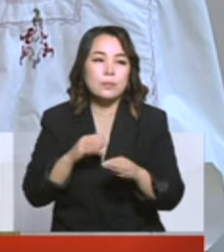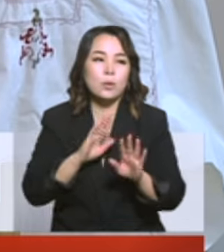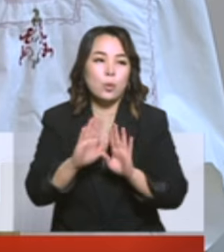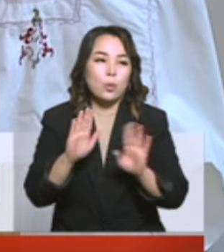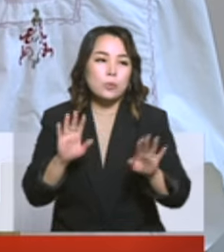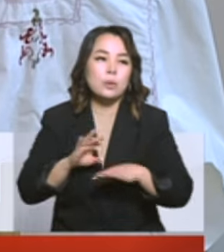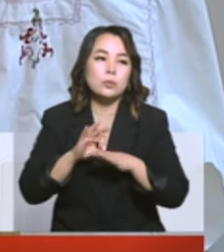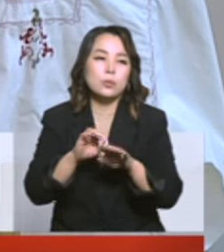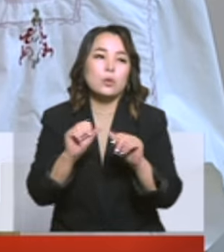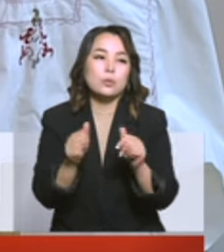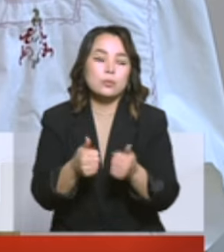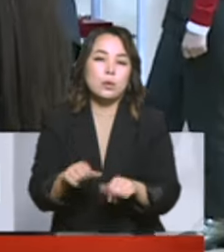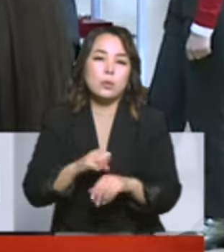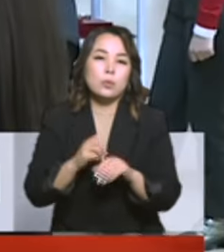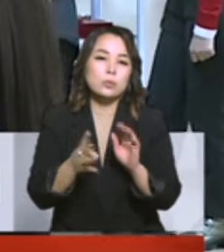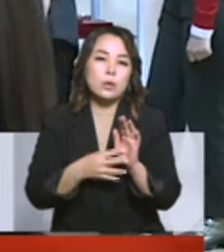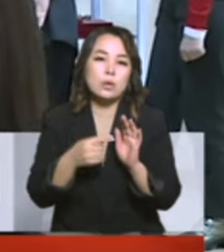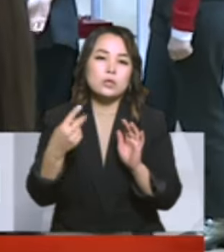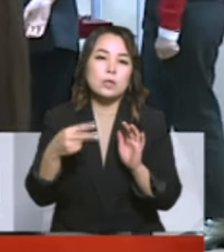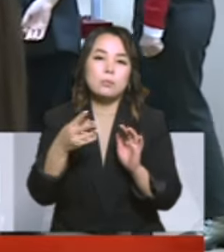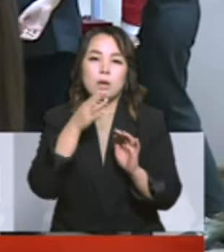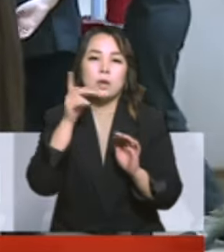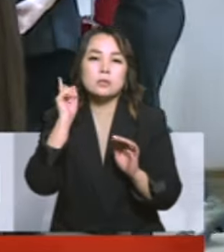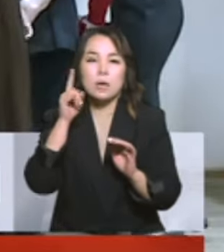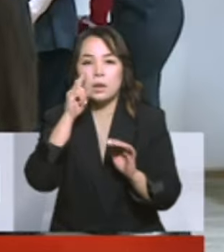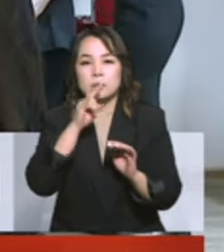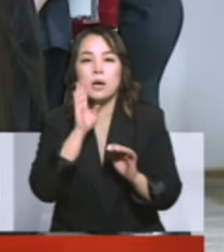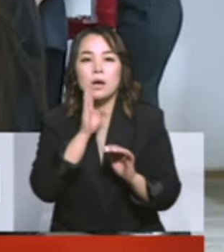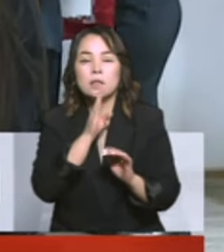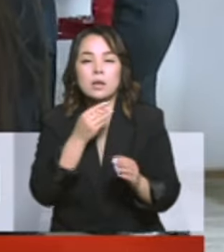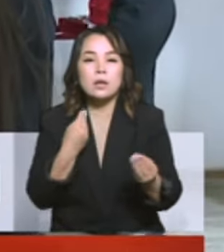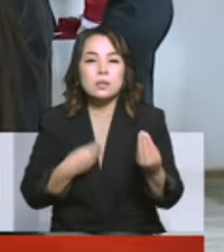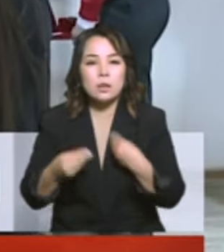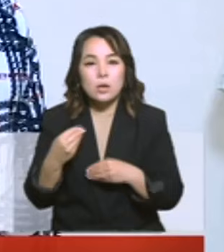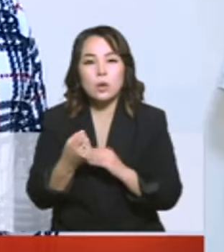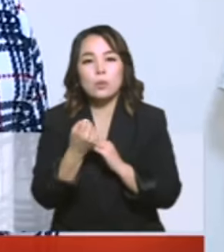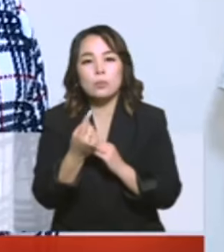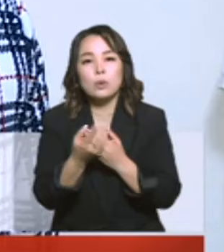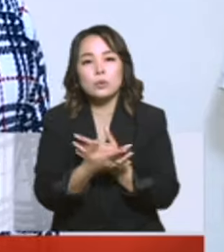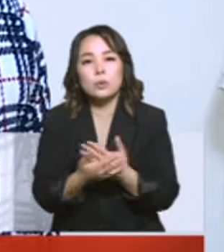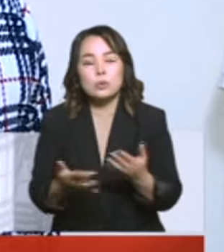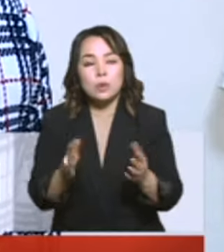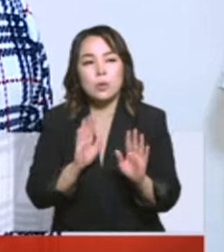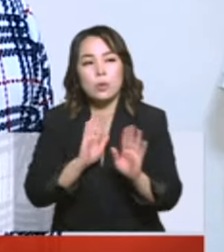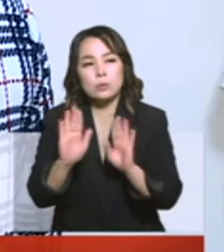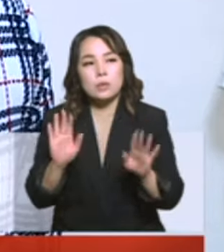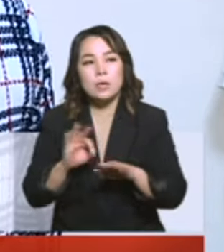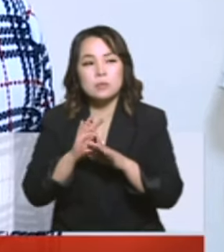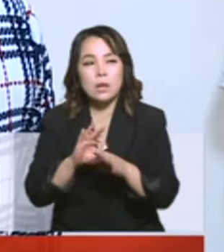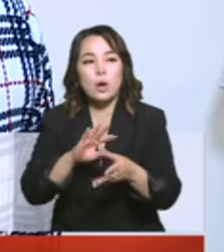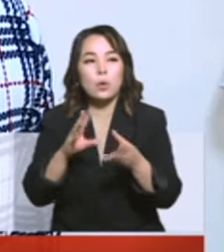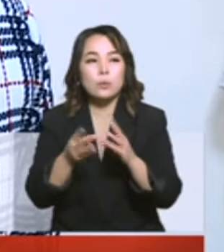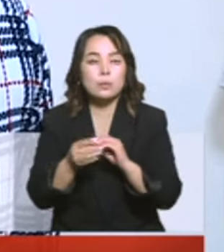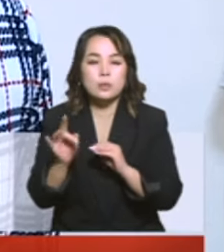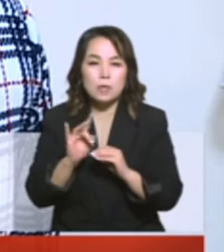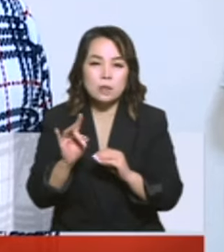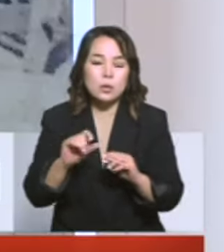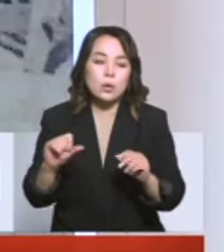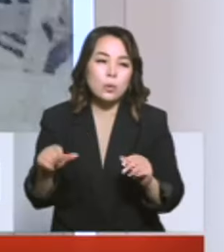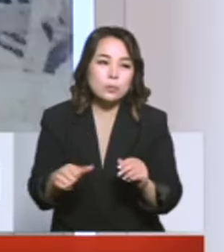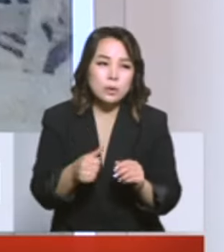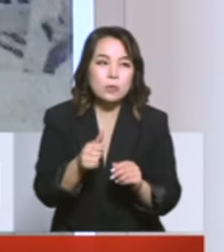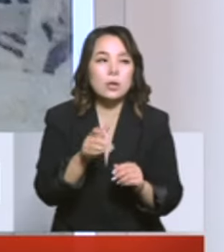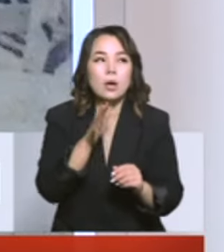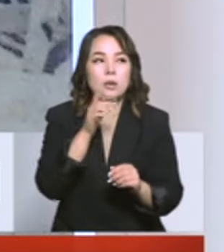ұйымдастырылды. Мұнда 19-20 ғасырларда қазақ аналары киген кимешектің 11 түрі қойылған, олардың пішініне, ой өрнегіне қарап,